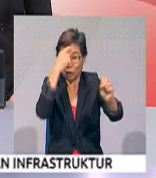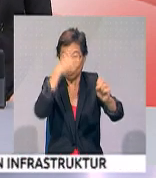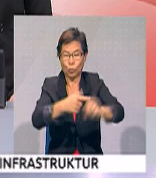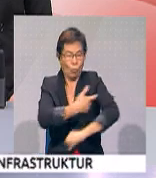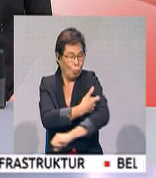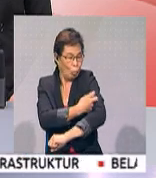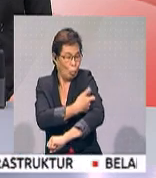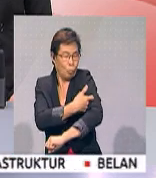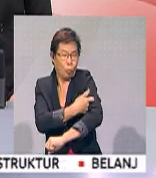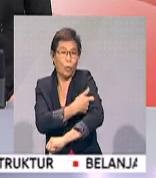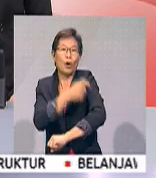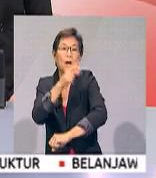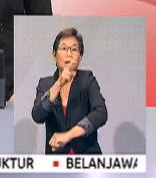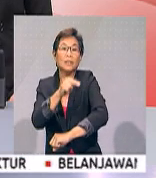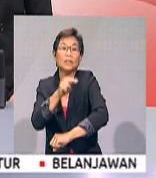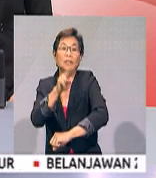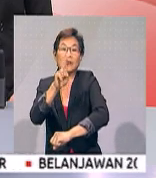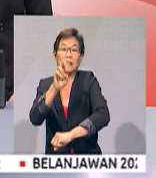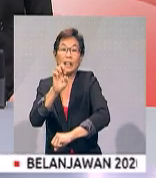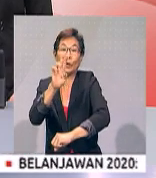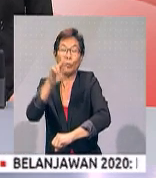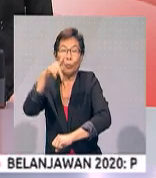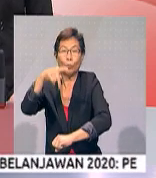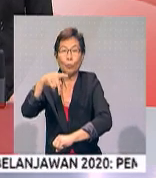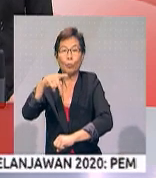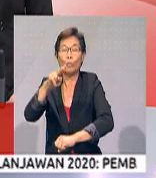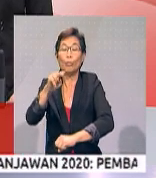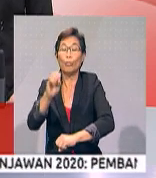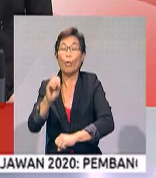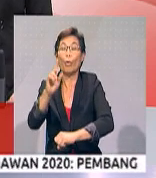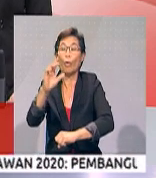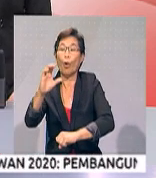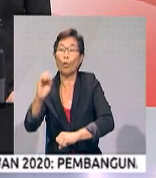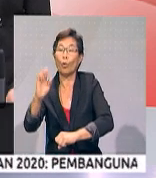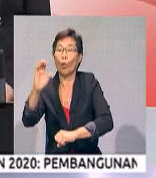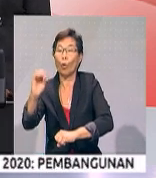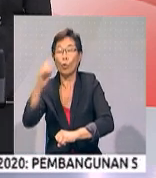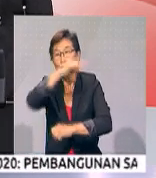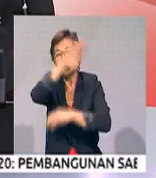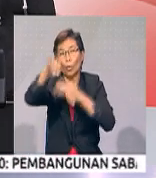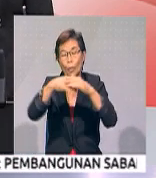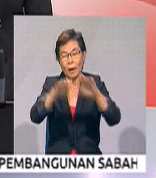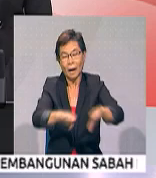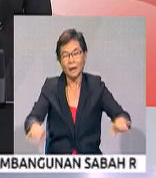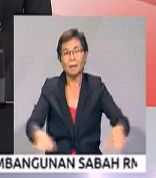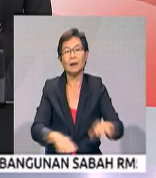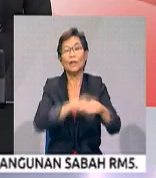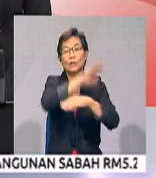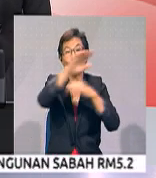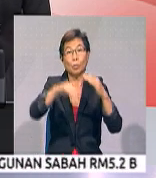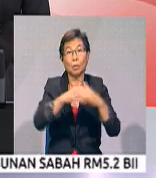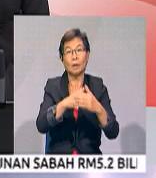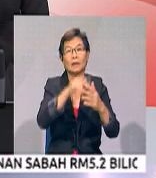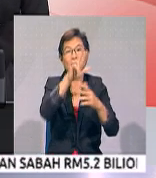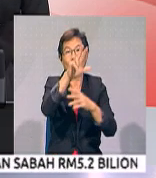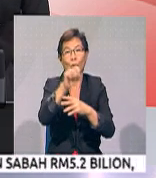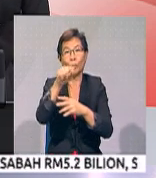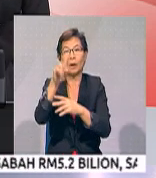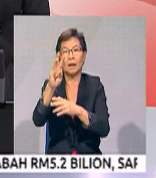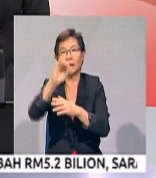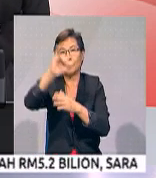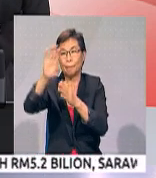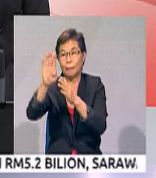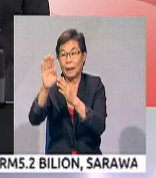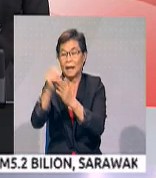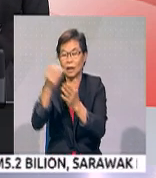vaksin pneumococcal kepada semua kanak-kanak. Dana diperuntuk daripada jumlah keseluruhan RM30.6 bilion yang